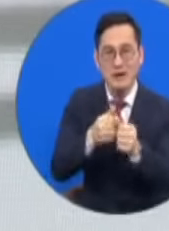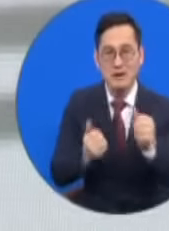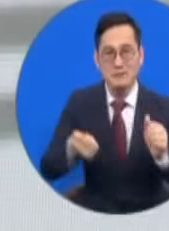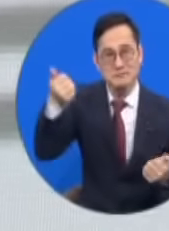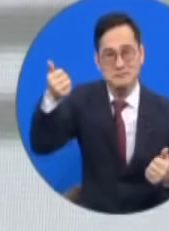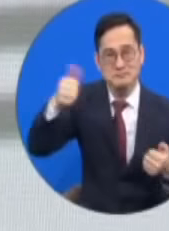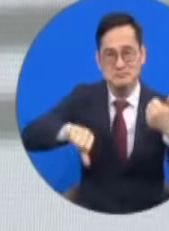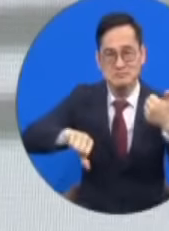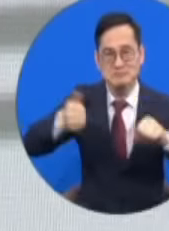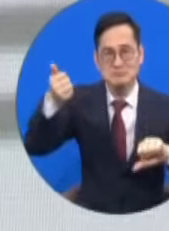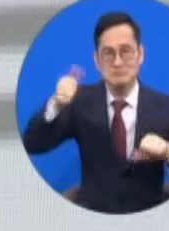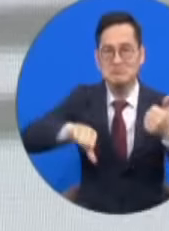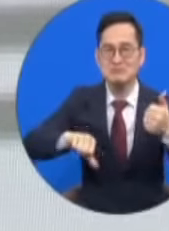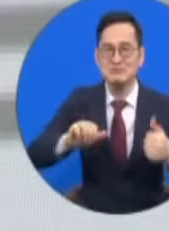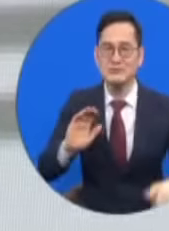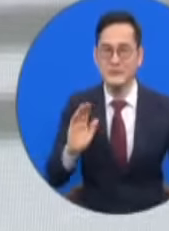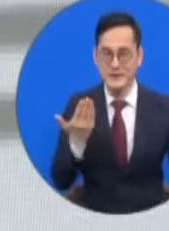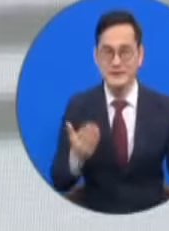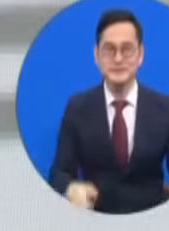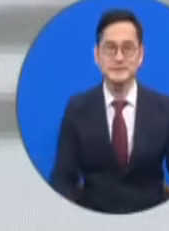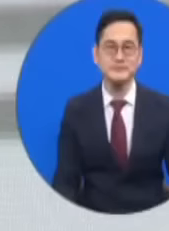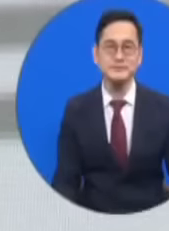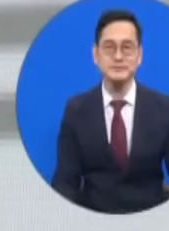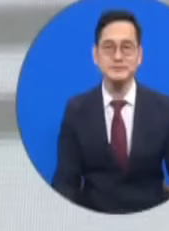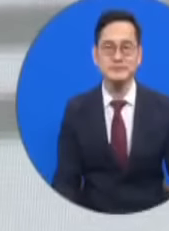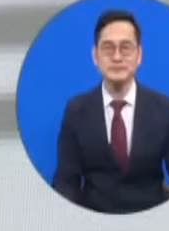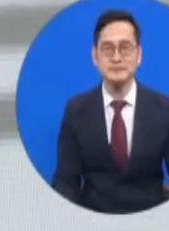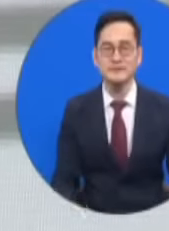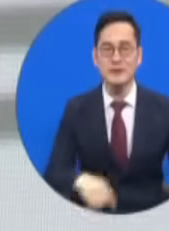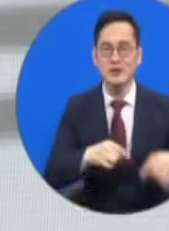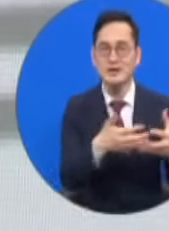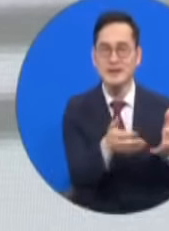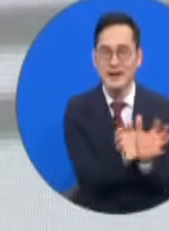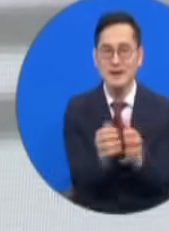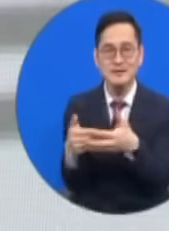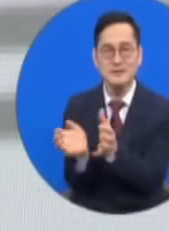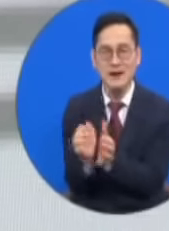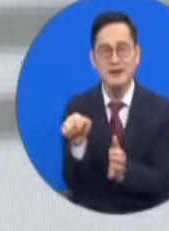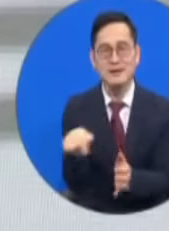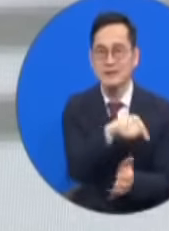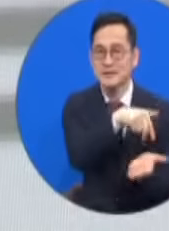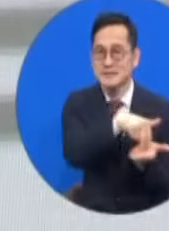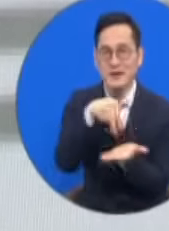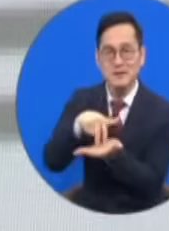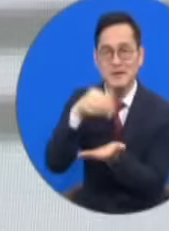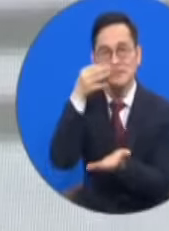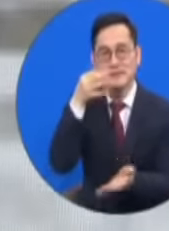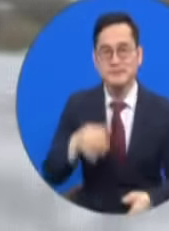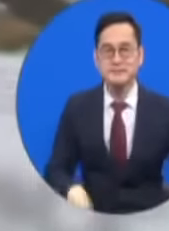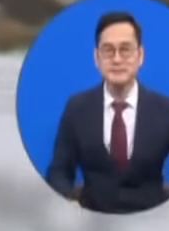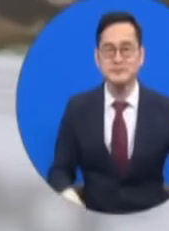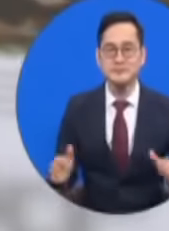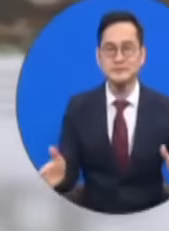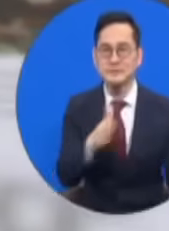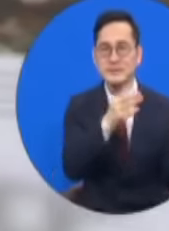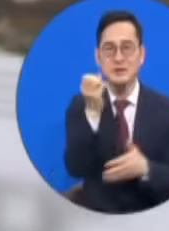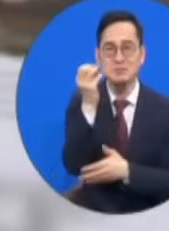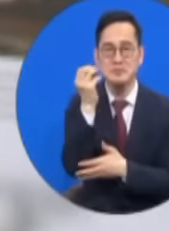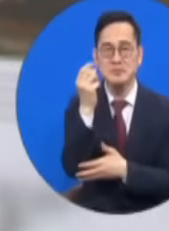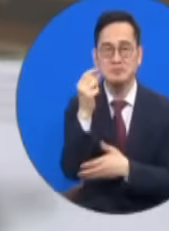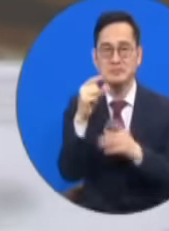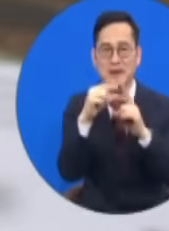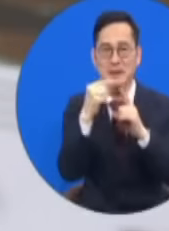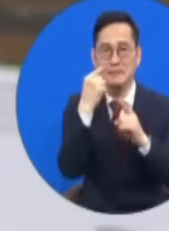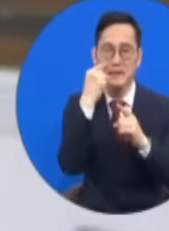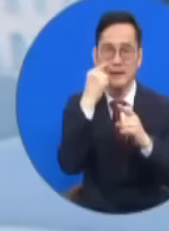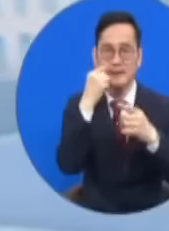갈린다라고 봐도 과언이 아닐 것 같습니다. 잠시 후에 각 당의 달라진 판세 분석 전해드리겠습니다. 오늘 조간신문 네 가지 키워드 준비되어 있습니다. 함께 보시죠. 먼저 첫